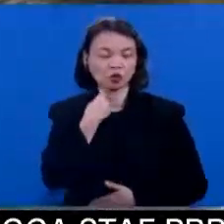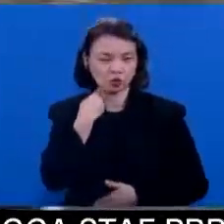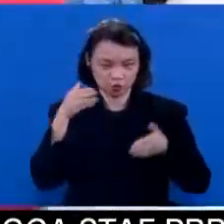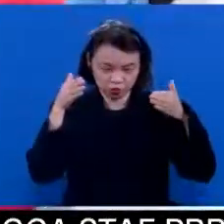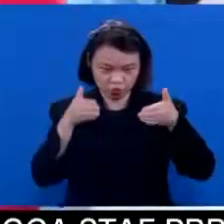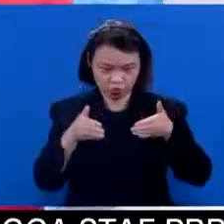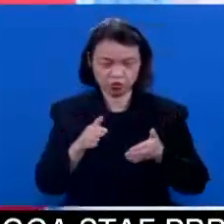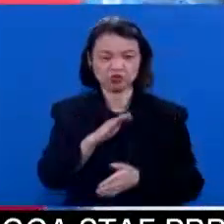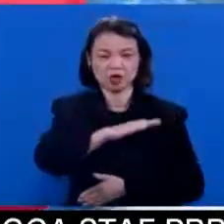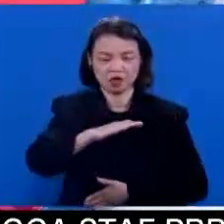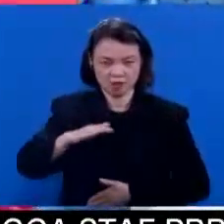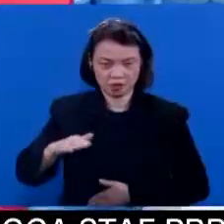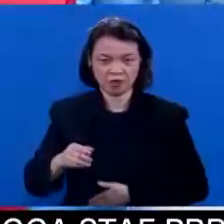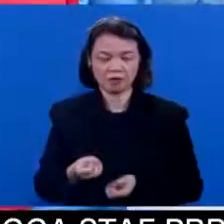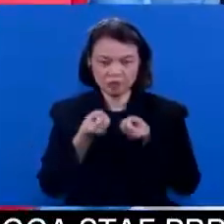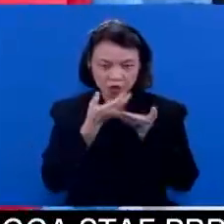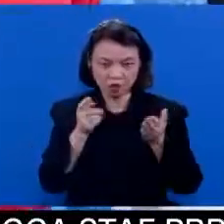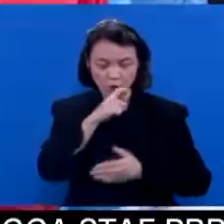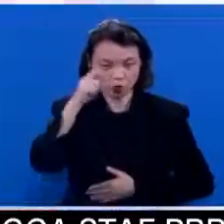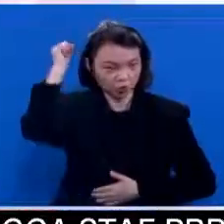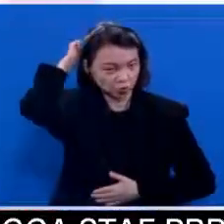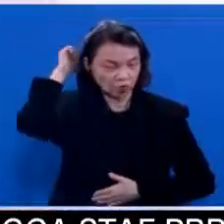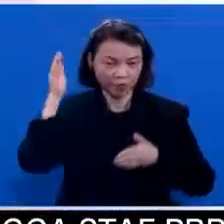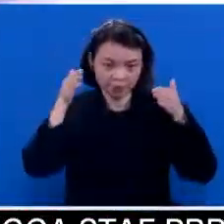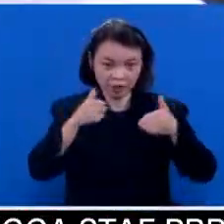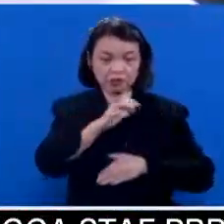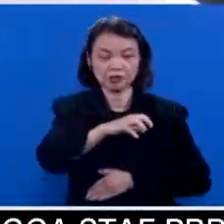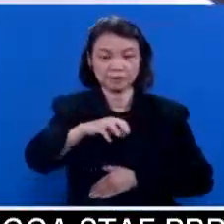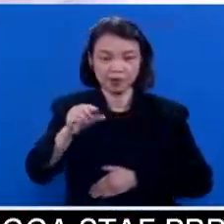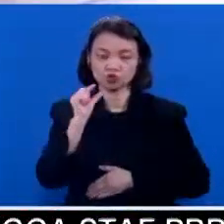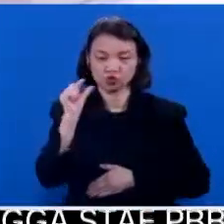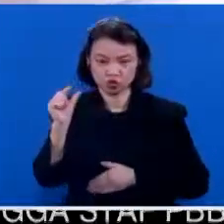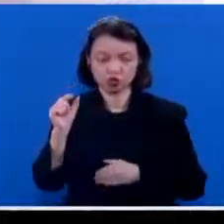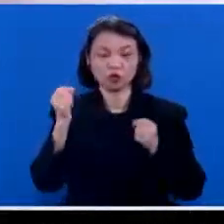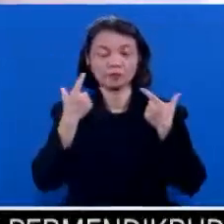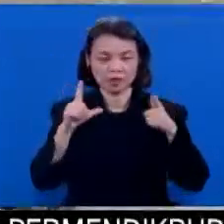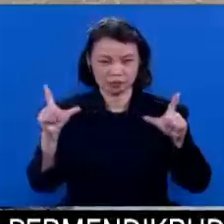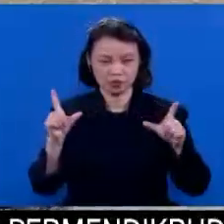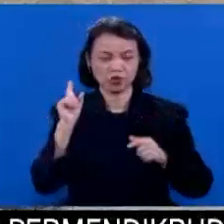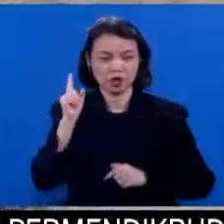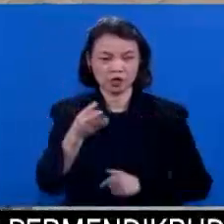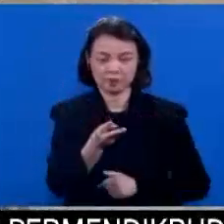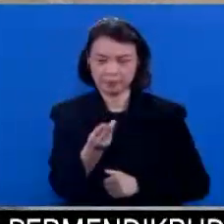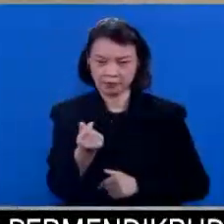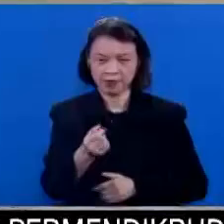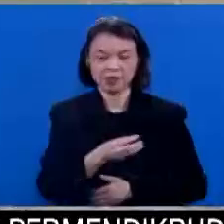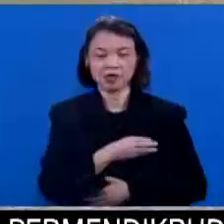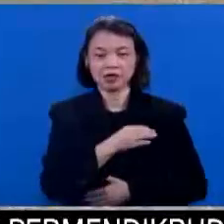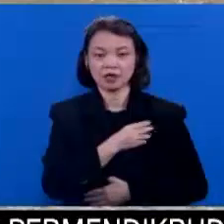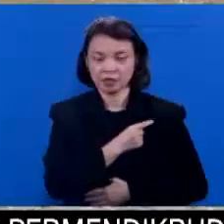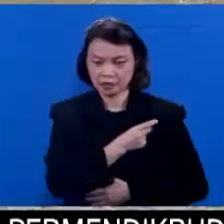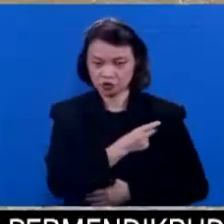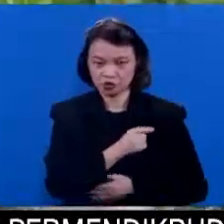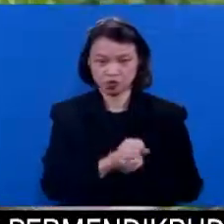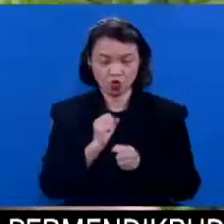Sahril menyarankan orang tua memperhatikan tempat yang akan dikunjungi untuk berlibur. Ada beberapa kategori risiko penularan di tempat